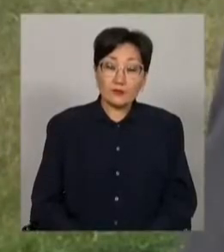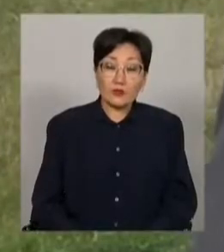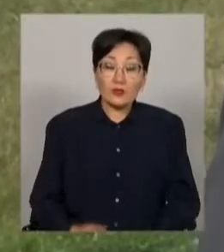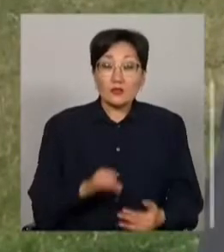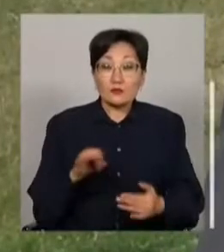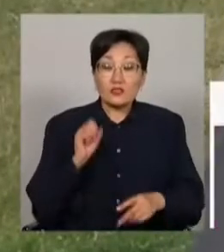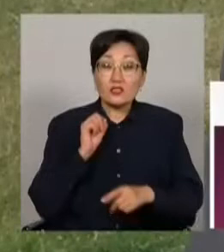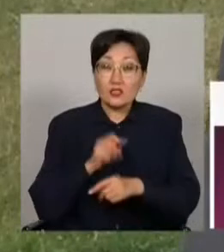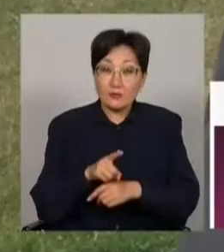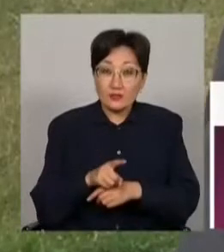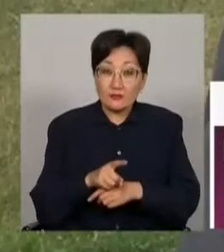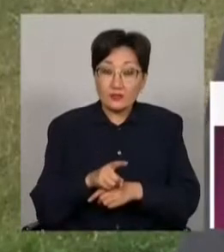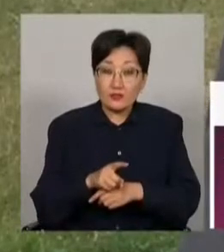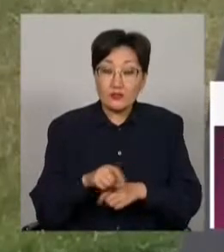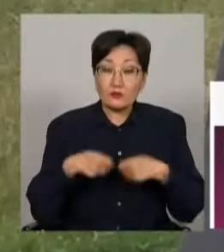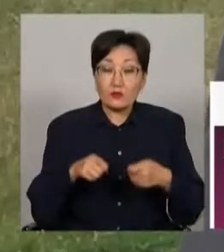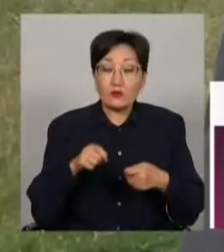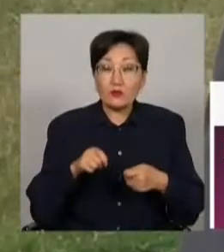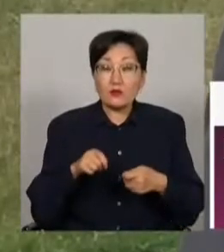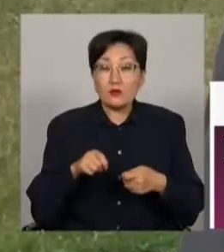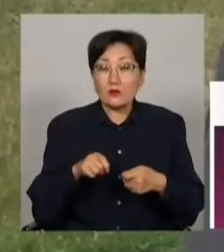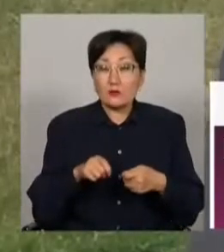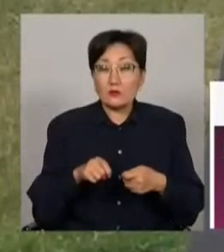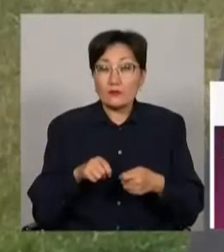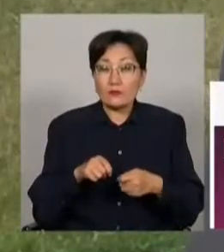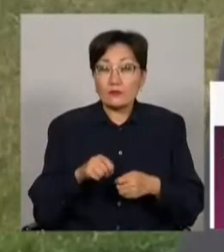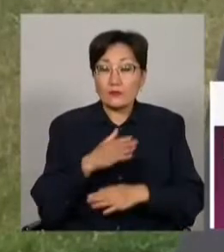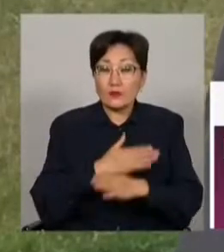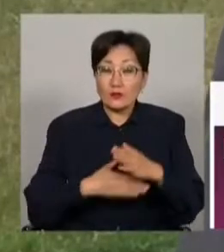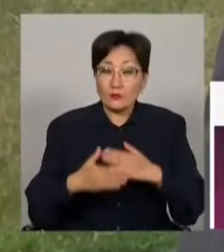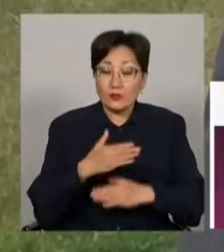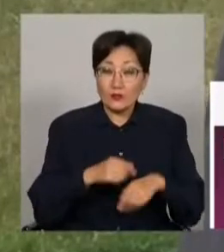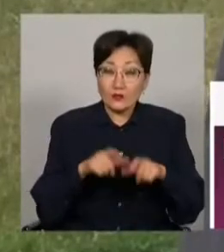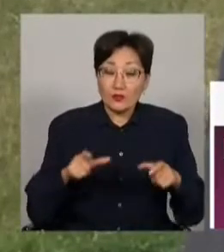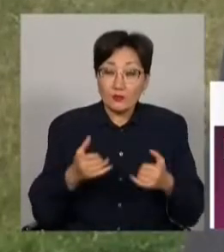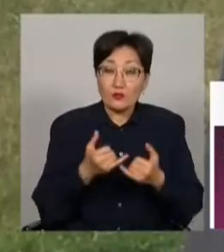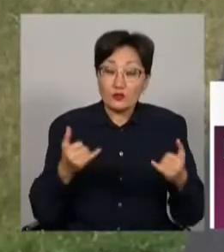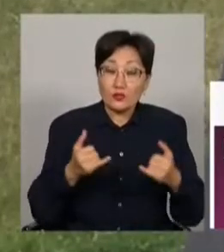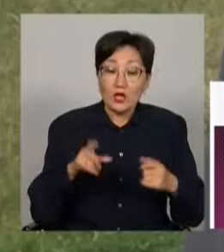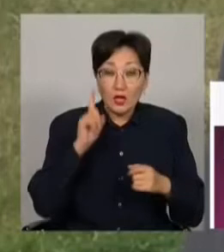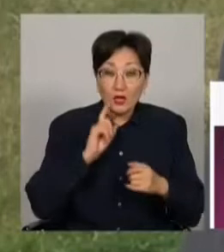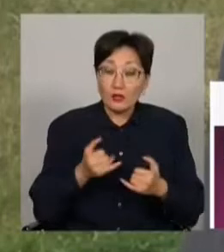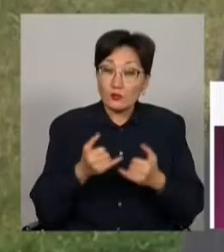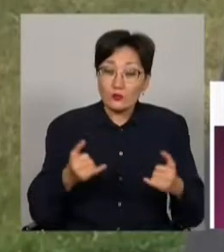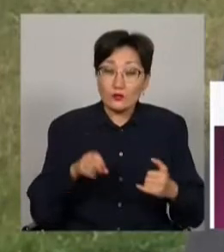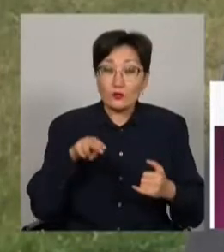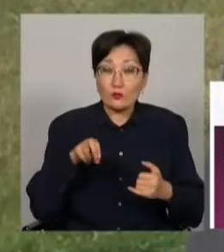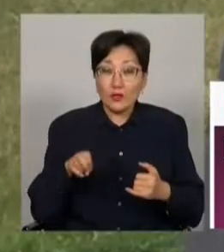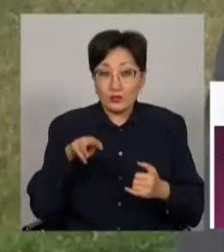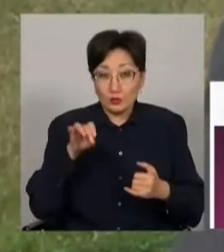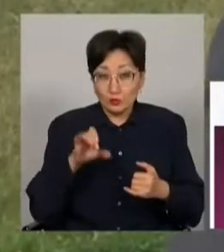Сондай-ақ тапсырыс беруші қимыл қозғалысы шектеулі адамдарға ыңғайлы болу үшін